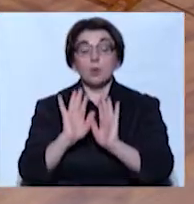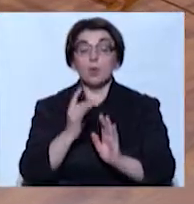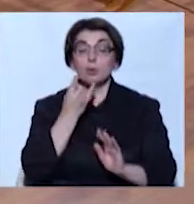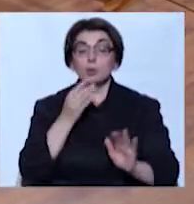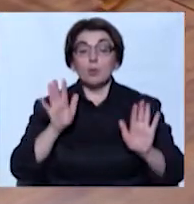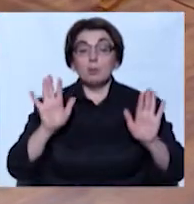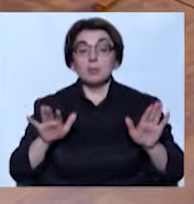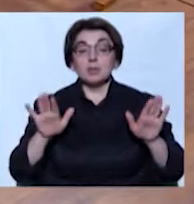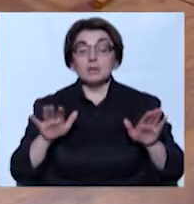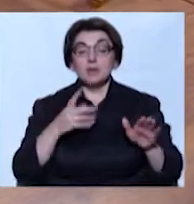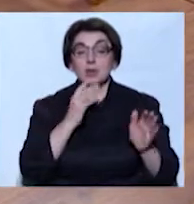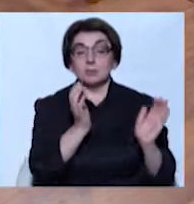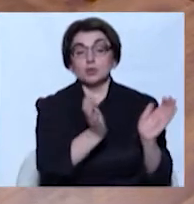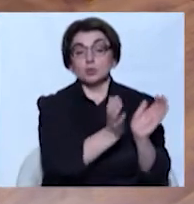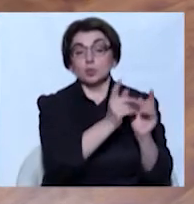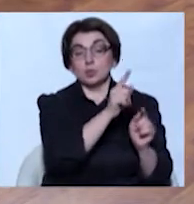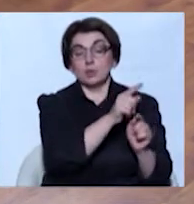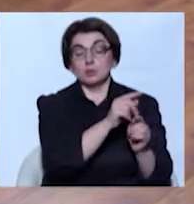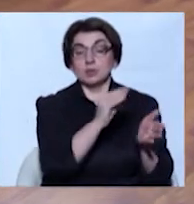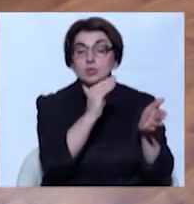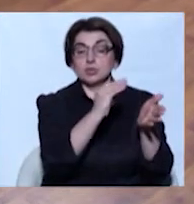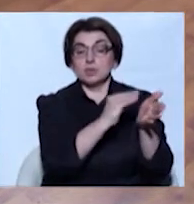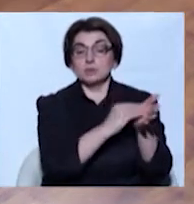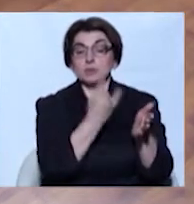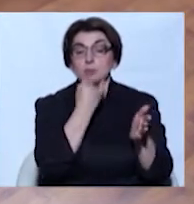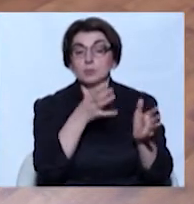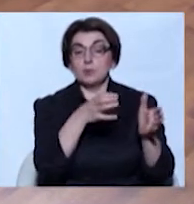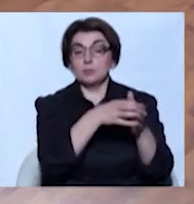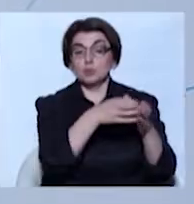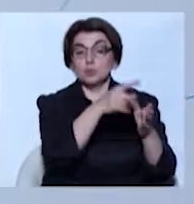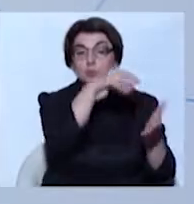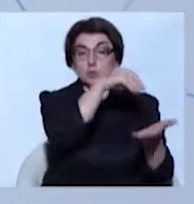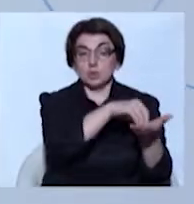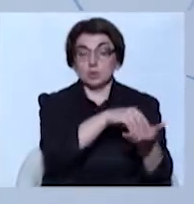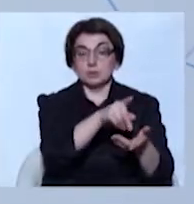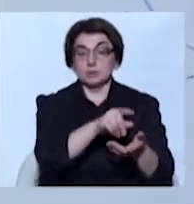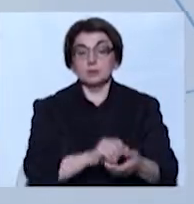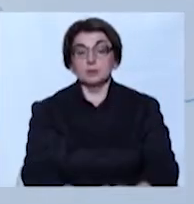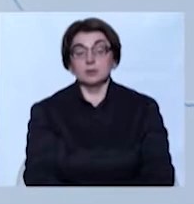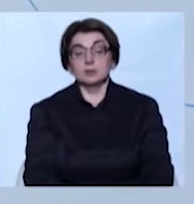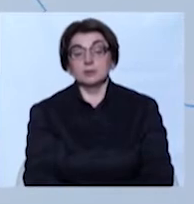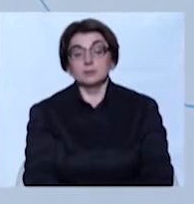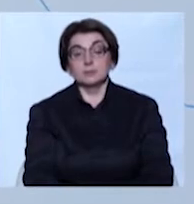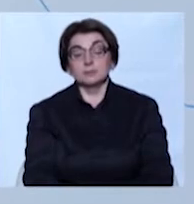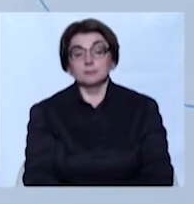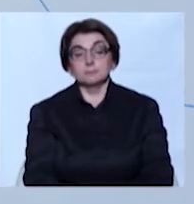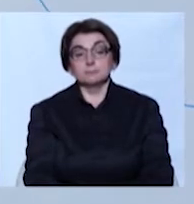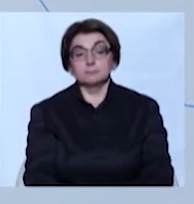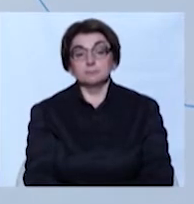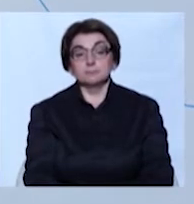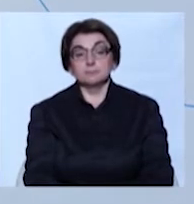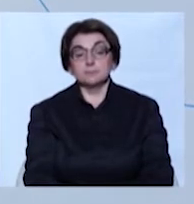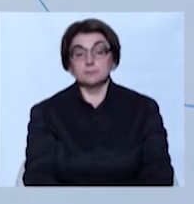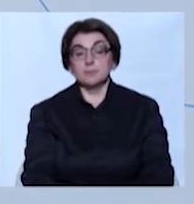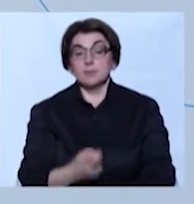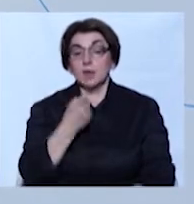ზრუნავენ, როგორც გითხარით, ამიტომ ეს უნდა ჩავსვათ აი აქ. შემდეგი წინადადება.